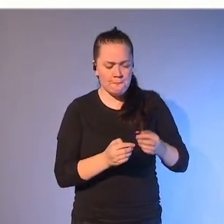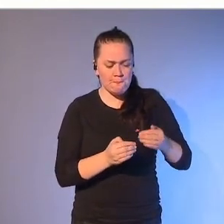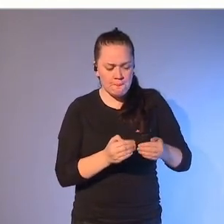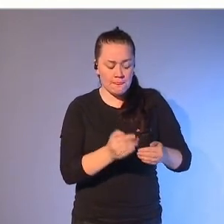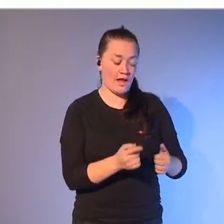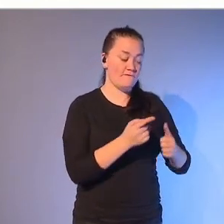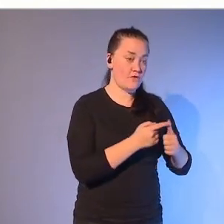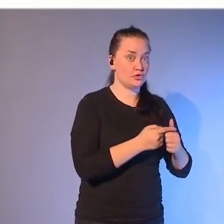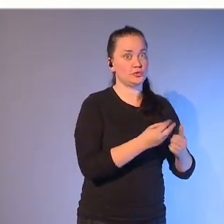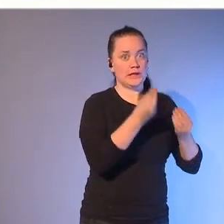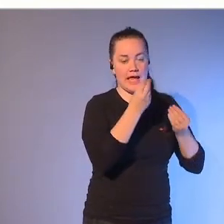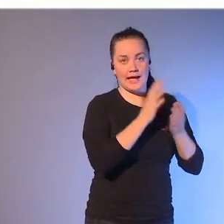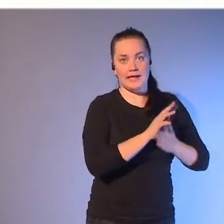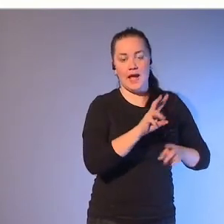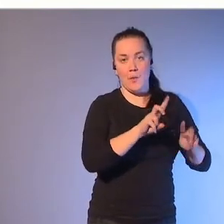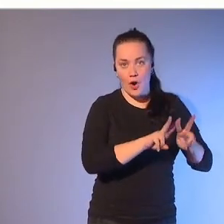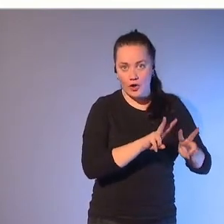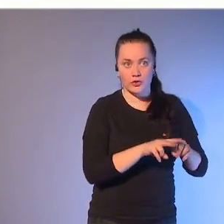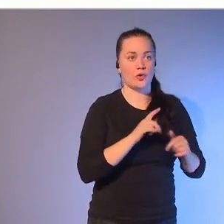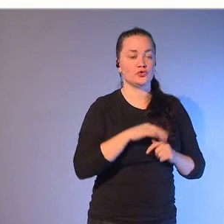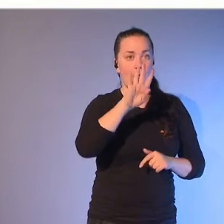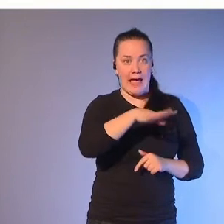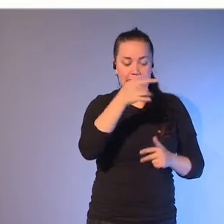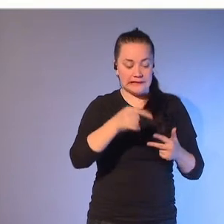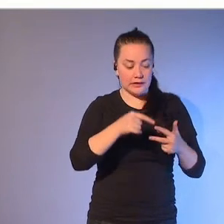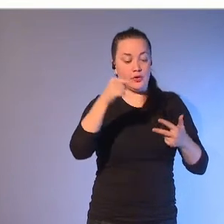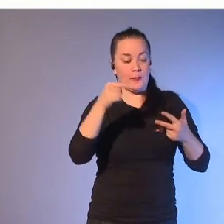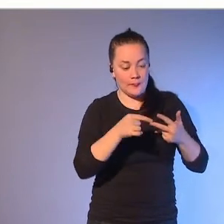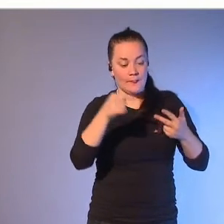Først skal du lære deg Word, og så skal du lære deg Excel, og så skal du liksom ta det